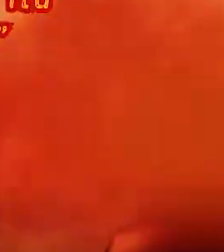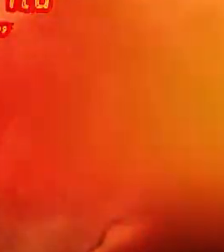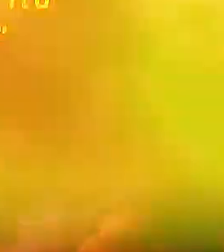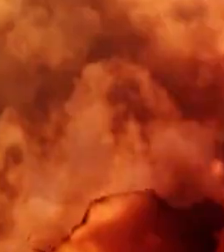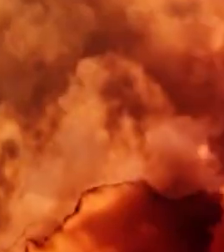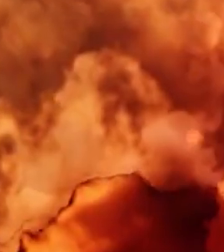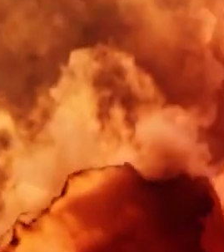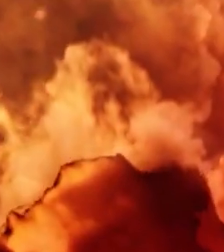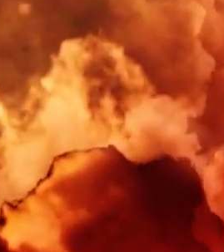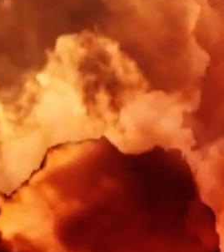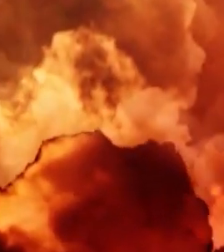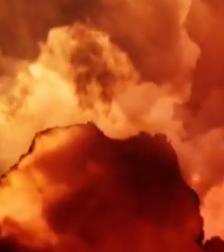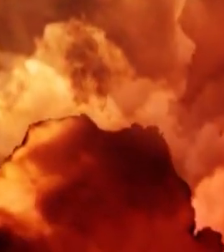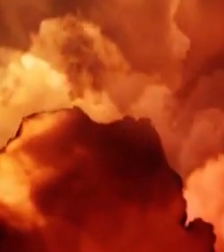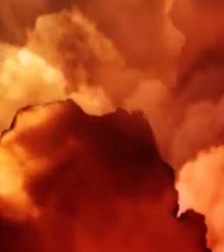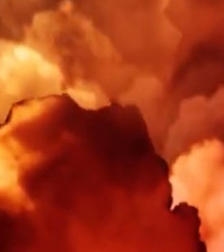Muslim.